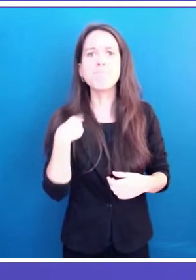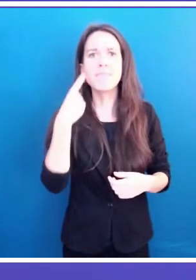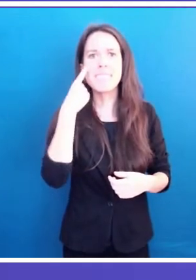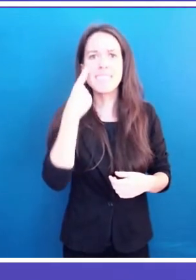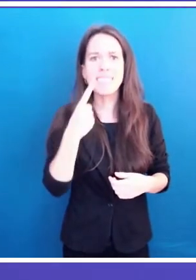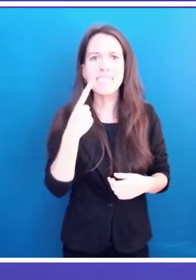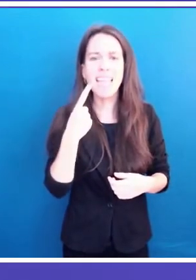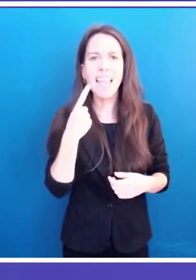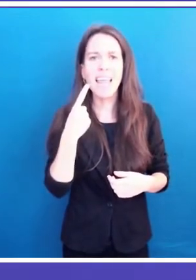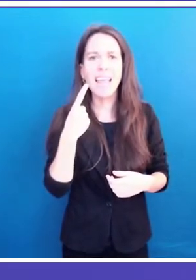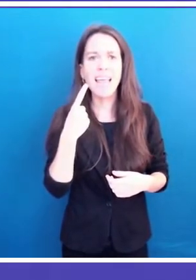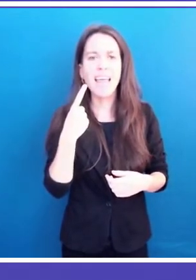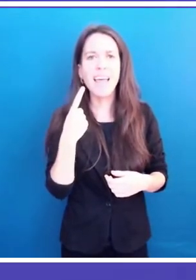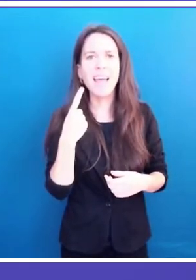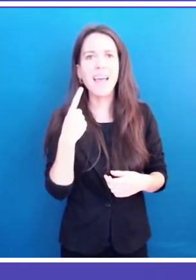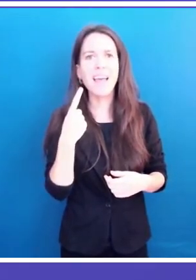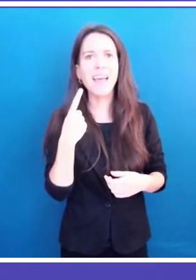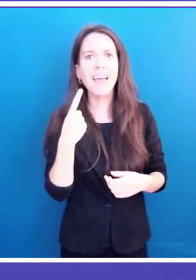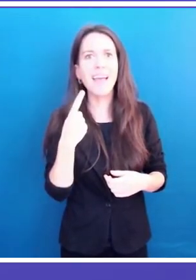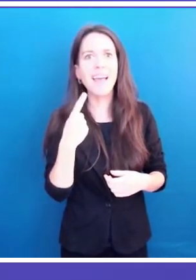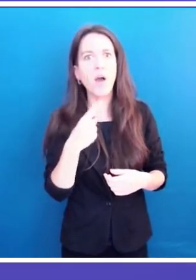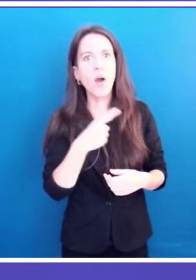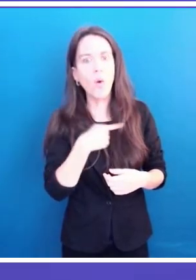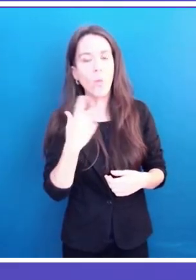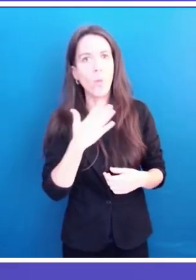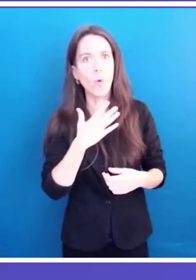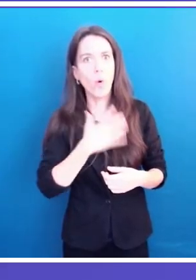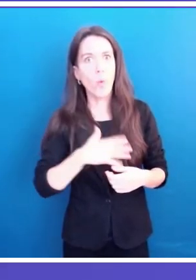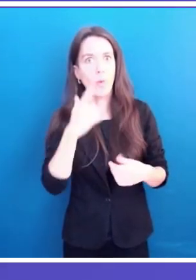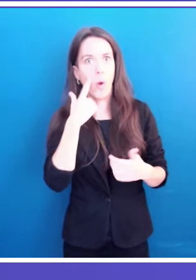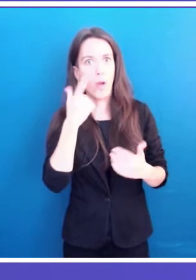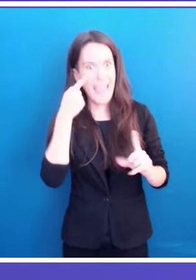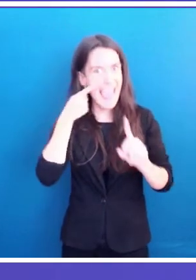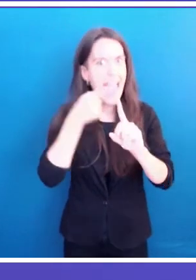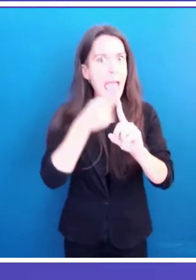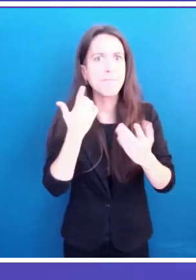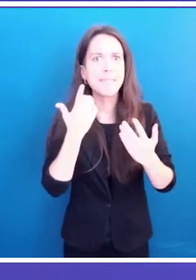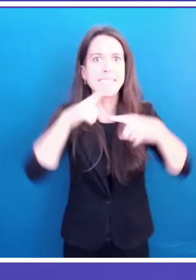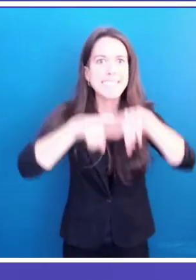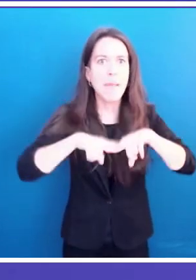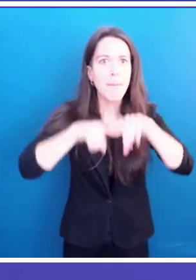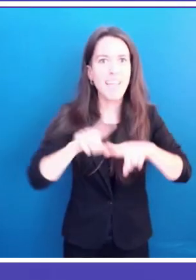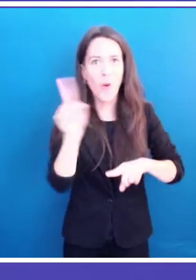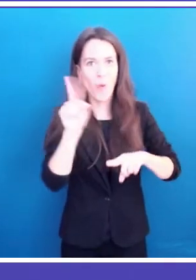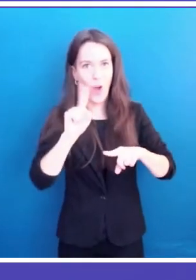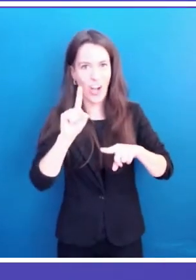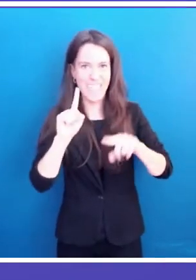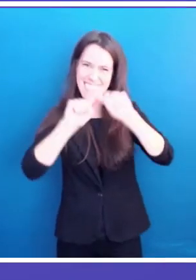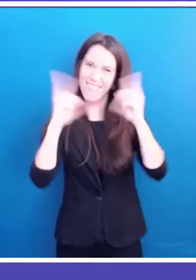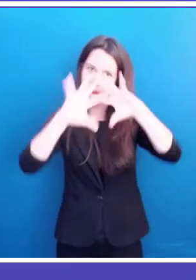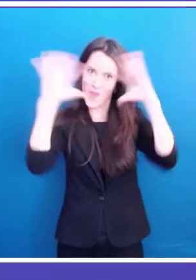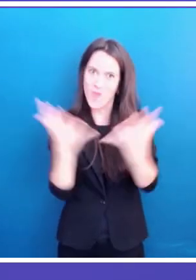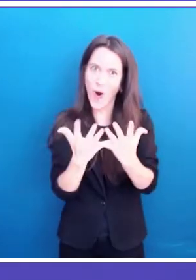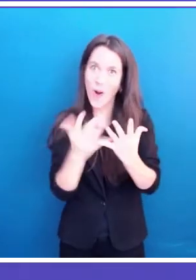ولكن تأثيره بشكل كبير بحسب الموقع الذي نتواجد فيه، إما كنا في الشرق أو في غرب المتوسط. علما أنه